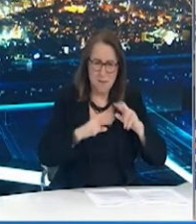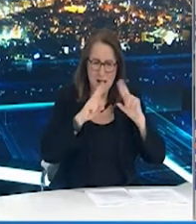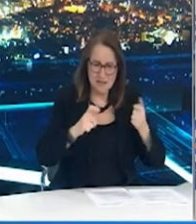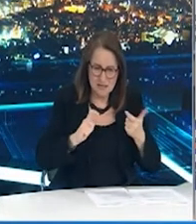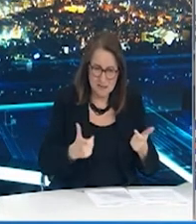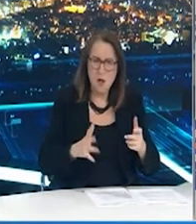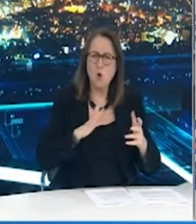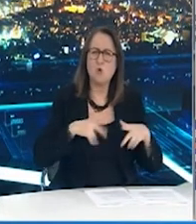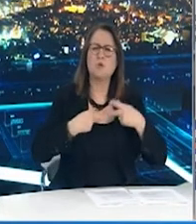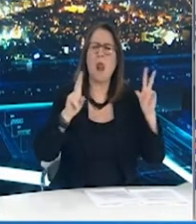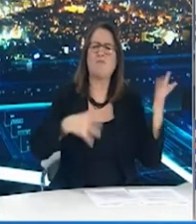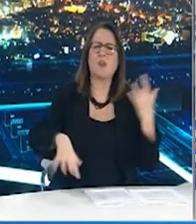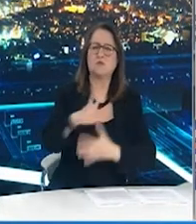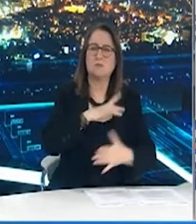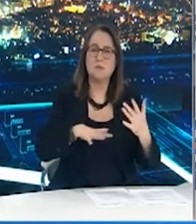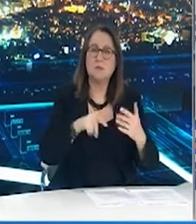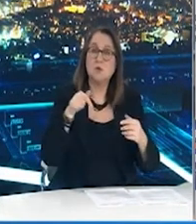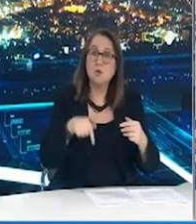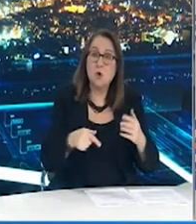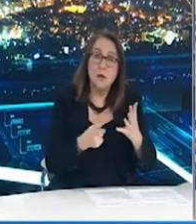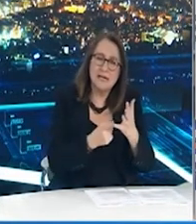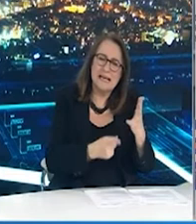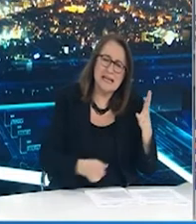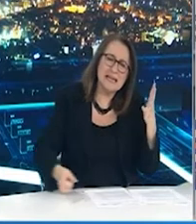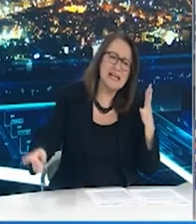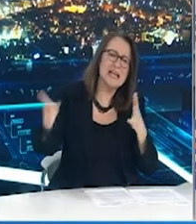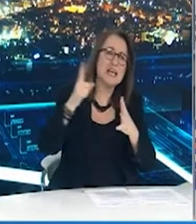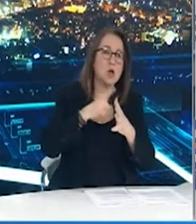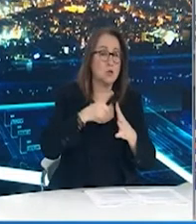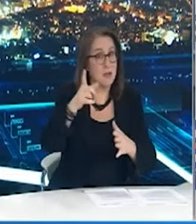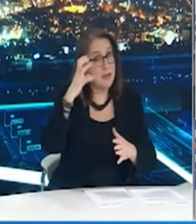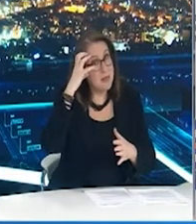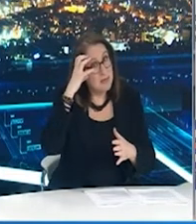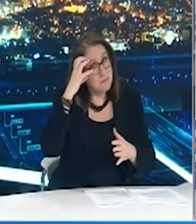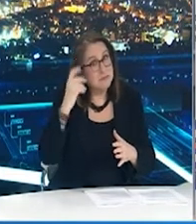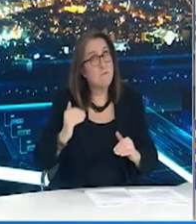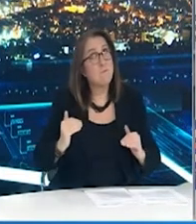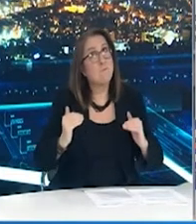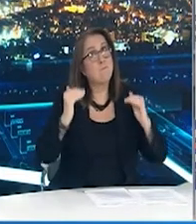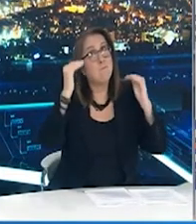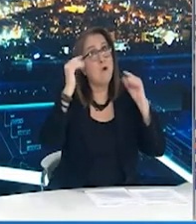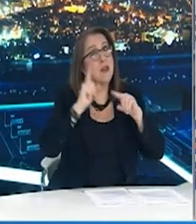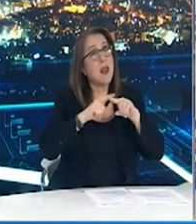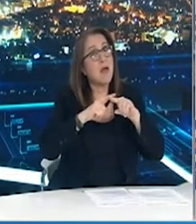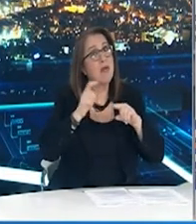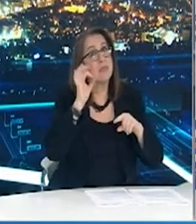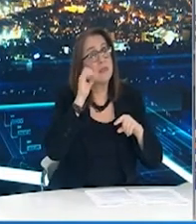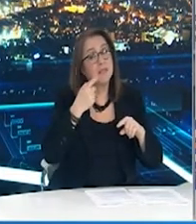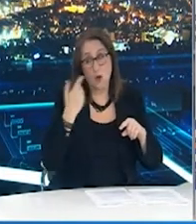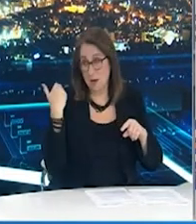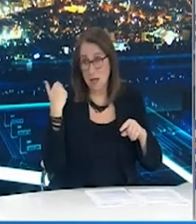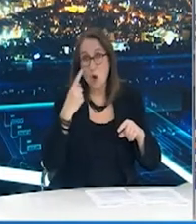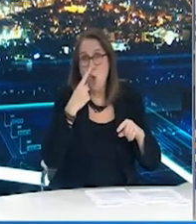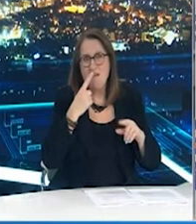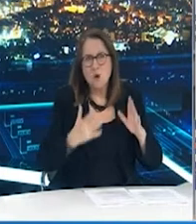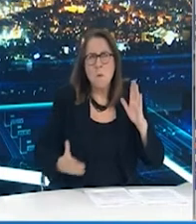επιδημιολογική εικόνα. Θυμηθείτε την επιδημιολογική έκρηξη που ζήσαμε πέρυσι τον Νοέμβριο στη Βόρεια Ελλάδα. Αυτό που καθίσταται σαφές